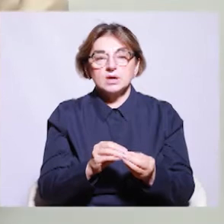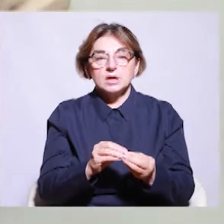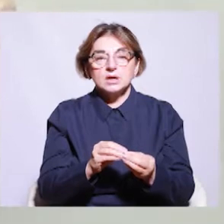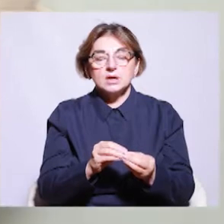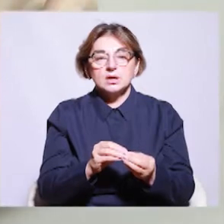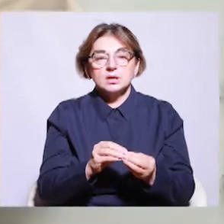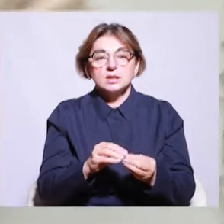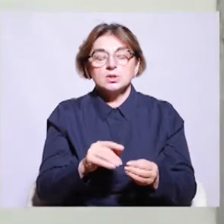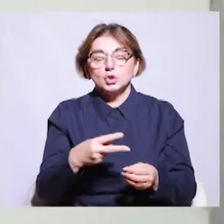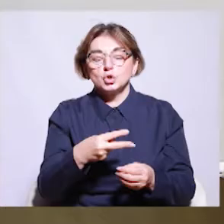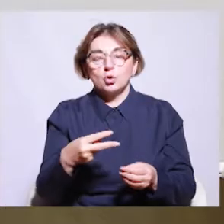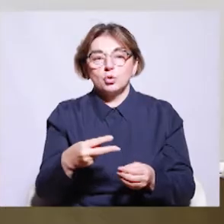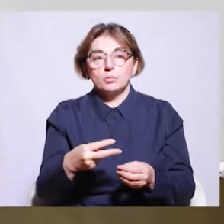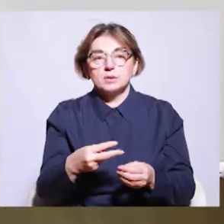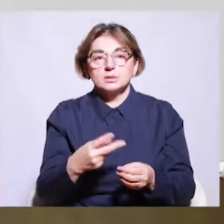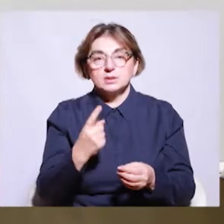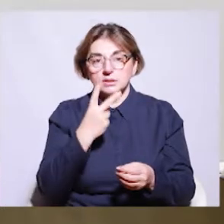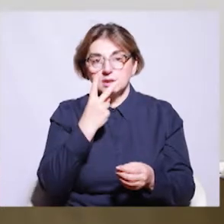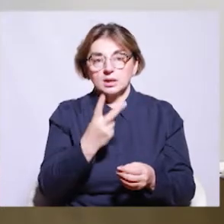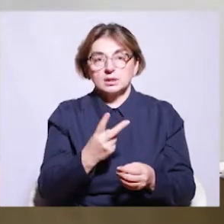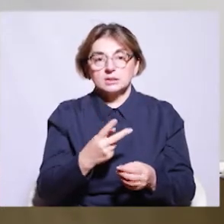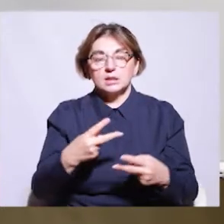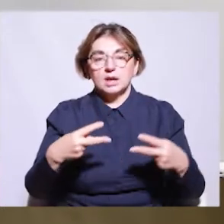იონურ ტოლობას.